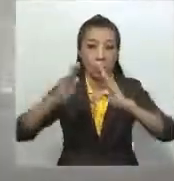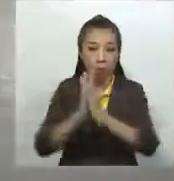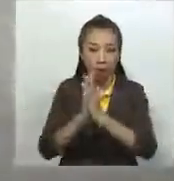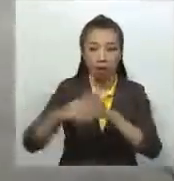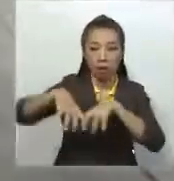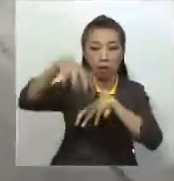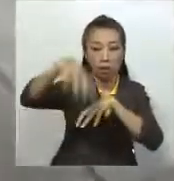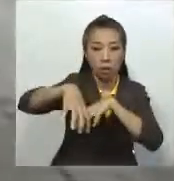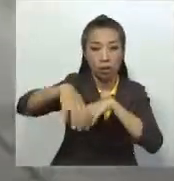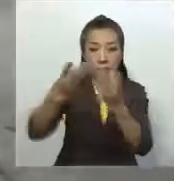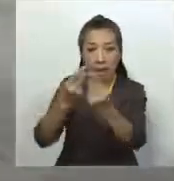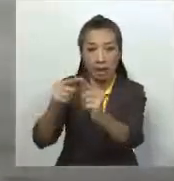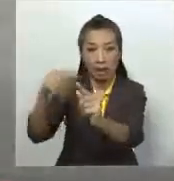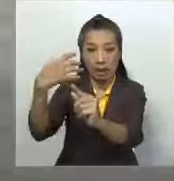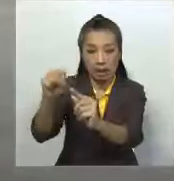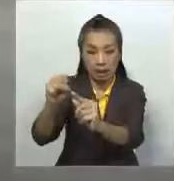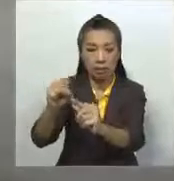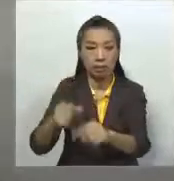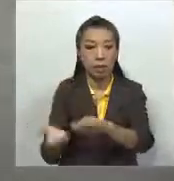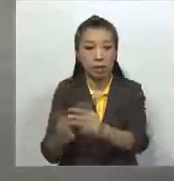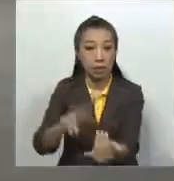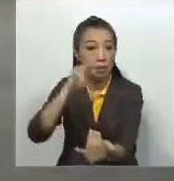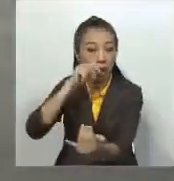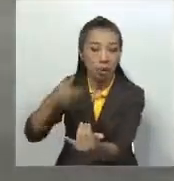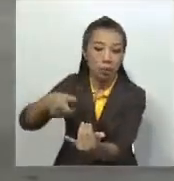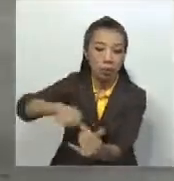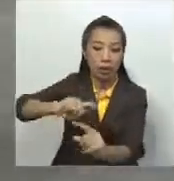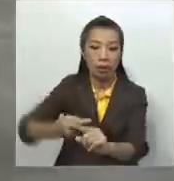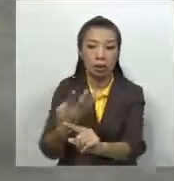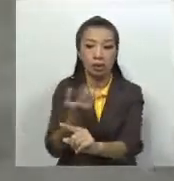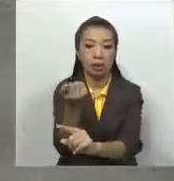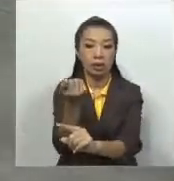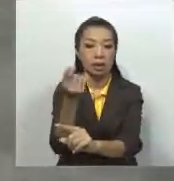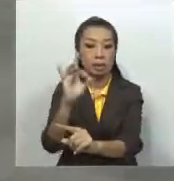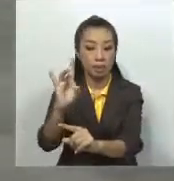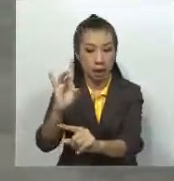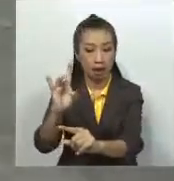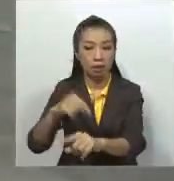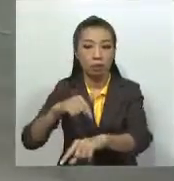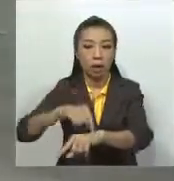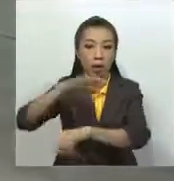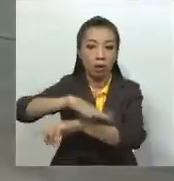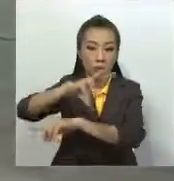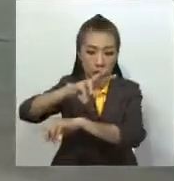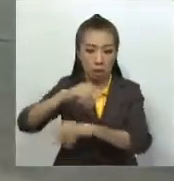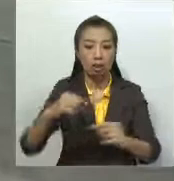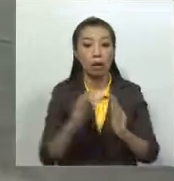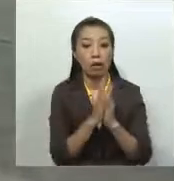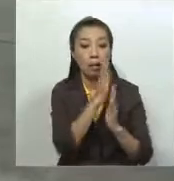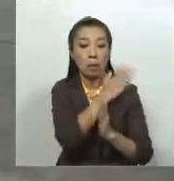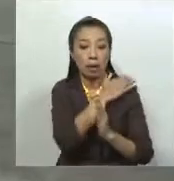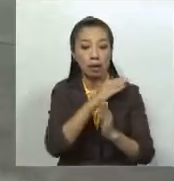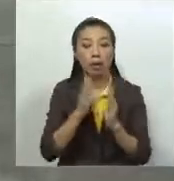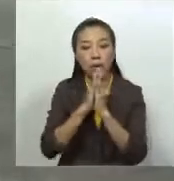ยจะมีพิธีพระราชทานน้ำหลวงอาบศพในวันที่18เมษายนเวลา18นาฬิกาและมีกำหนดประกอบพิ